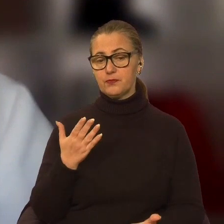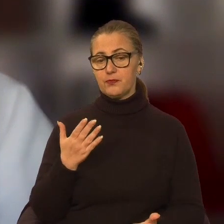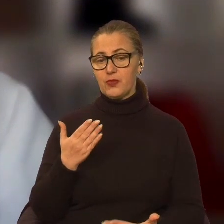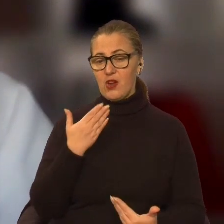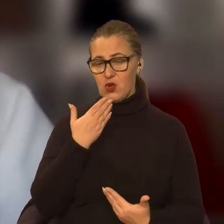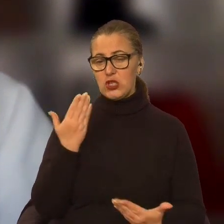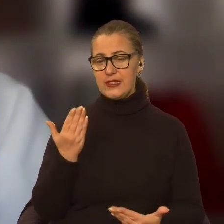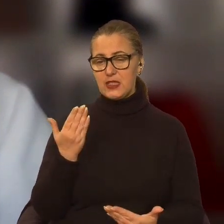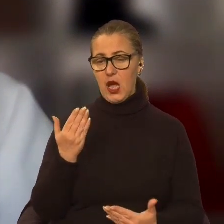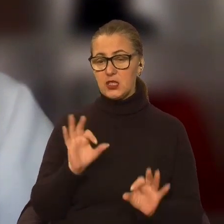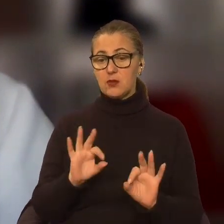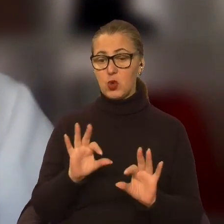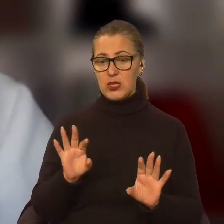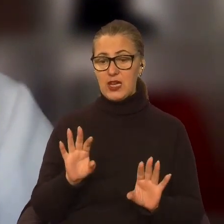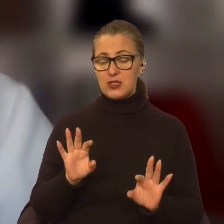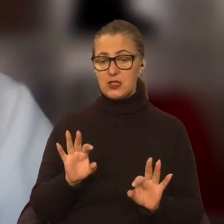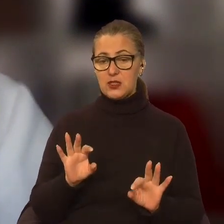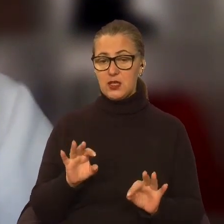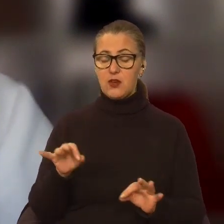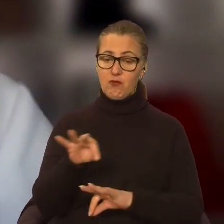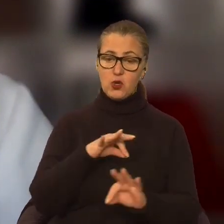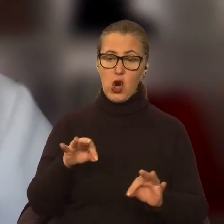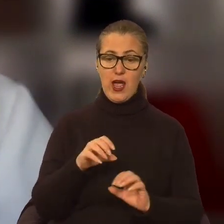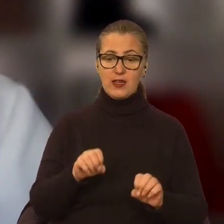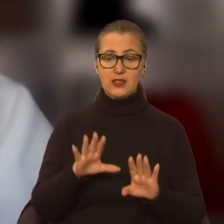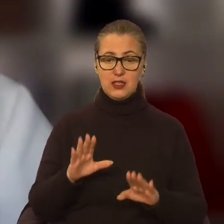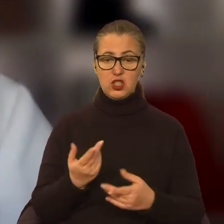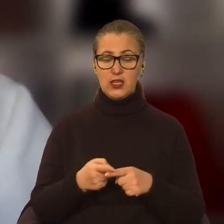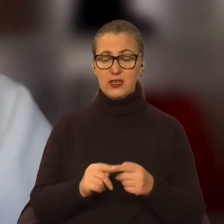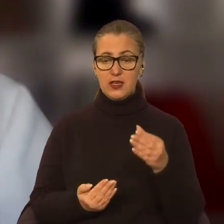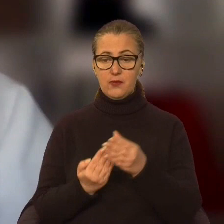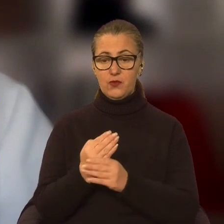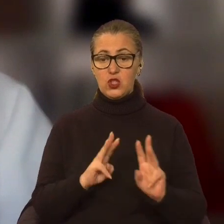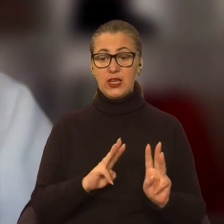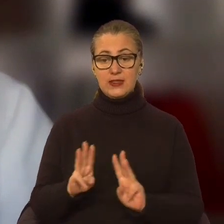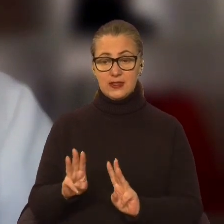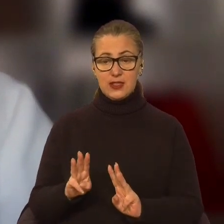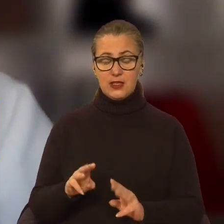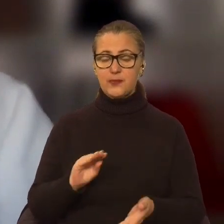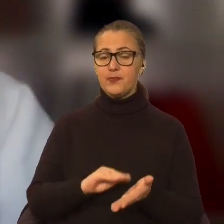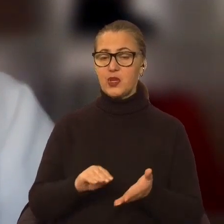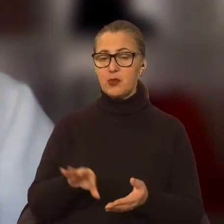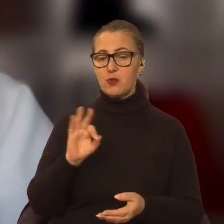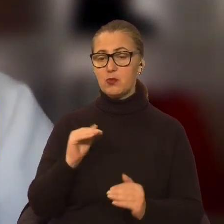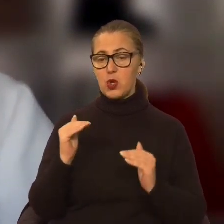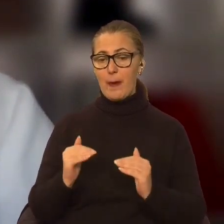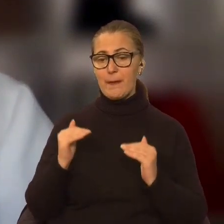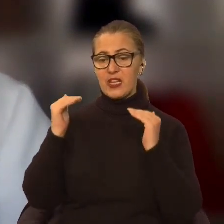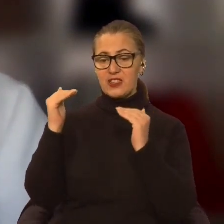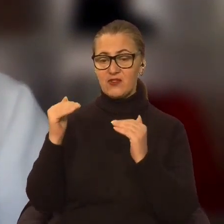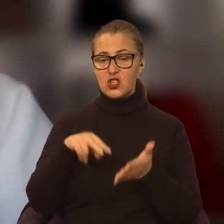останніх обґрунтуваннях регулятора і в проекті рішення які вивішені на сайті регулятора йдеться про підвищення